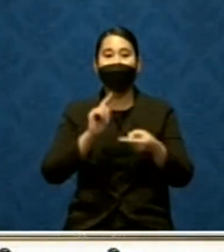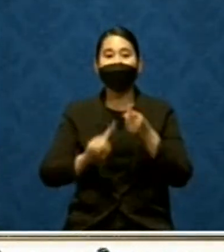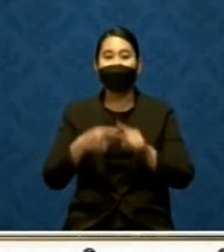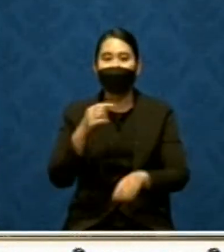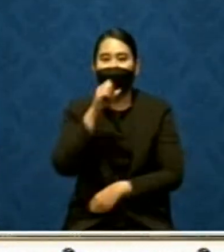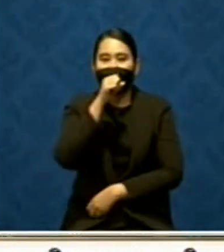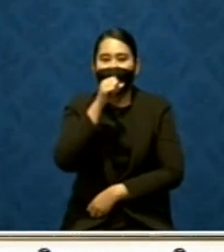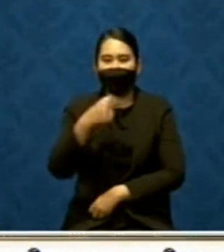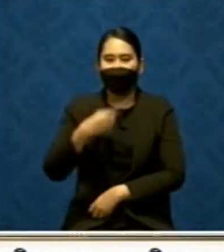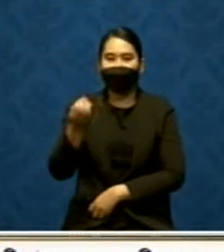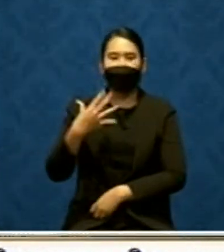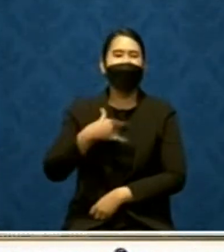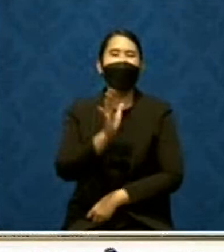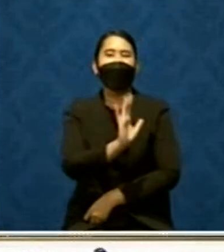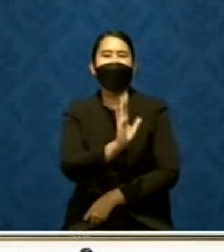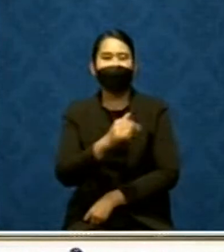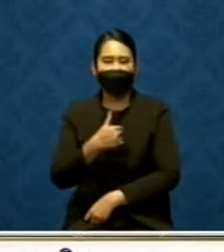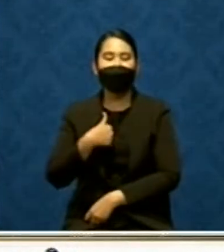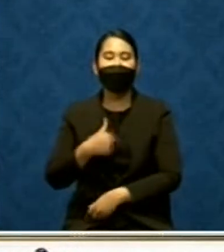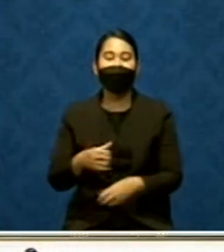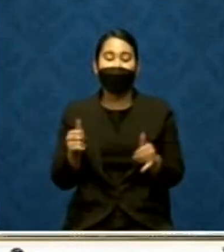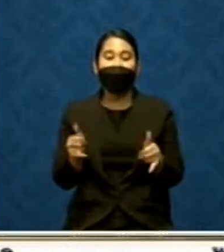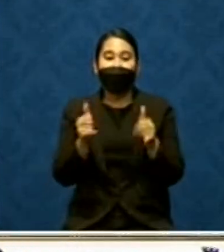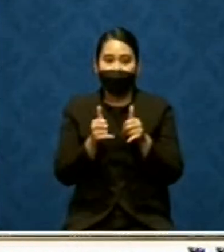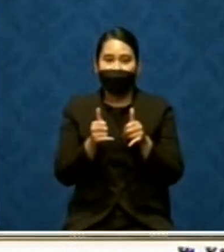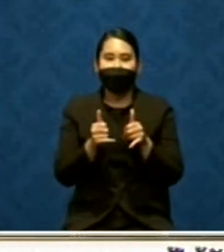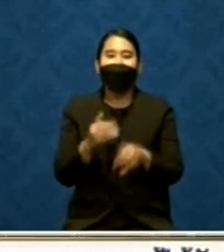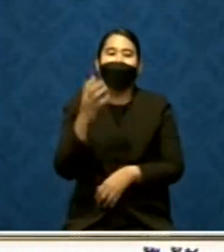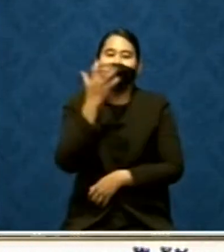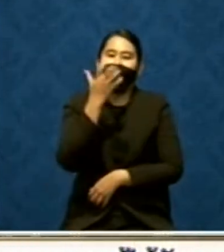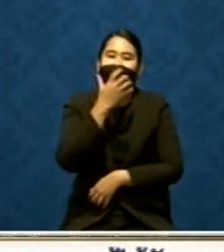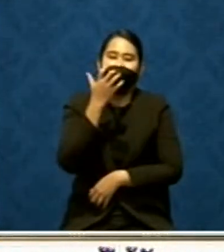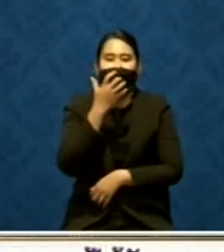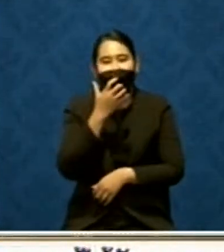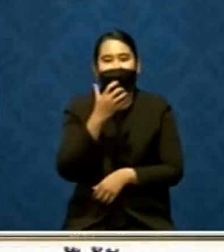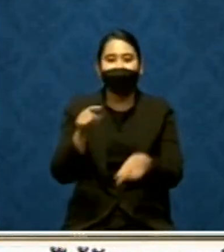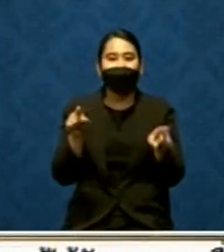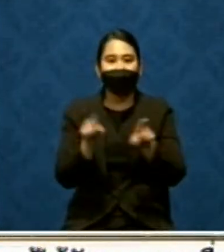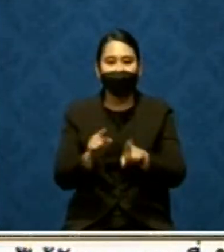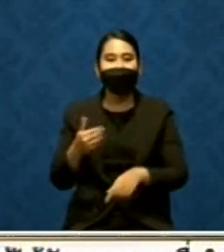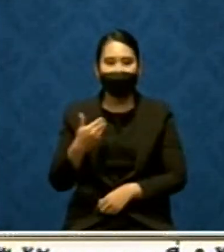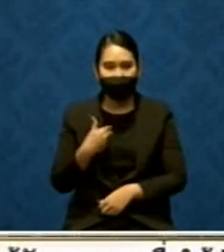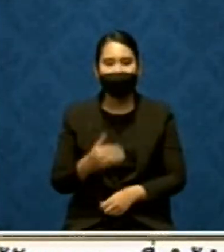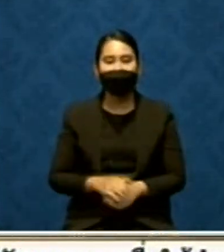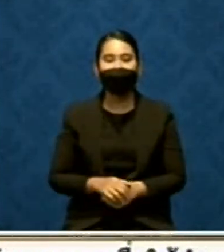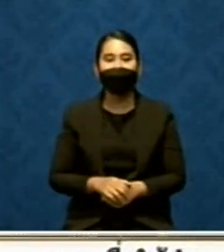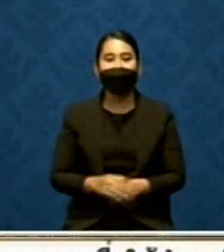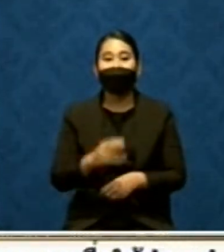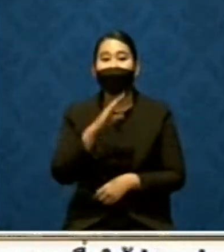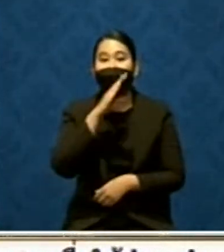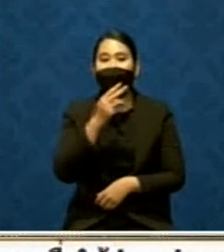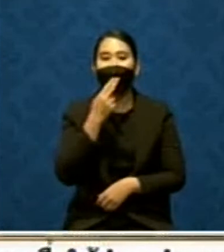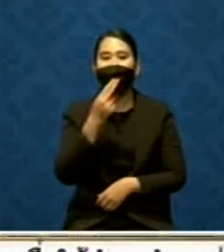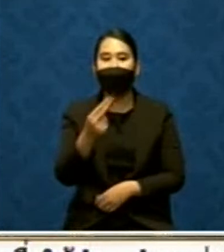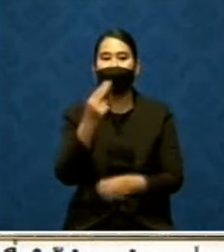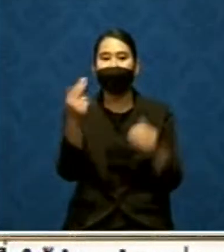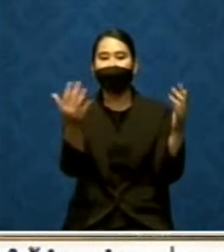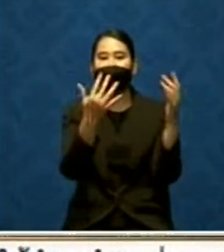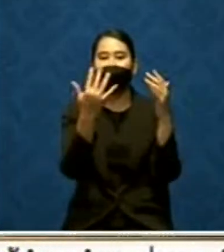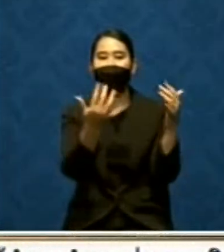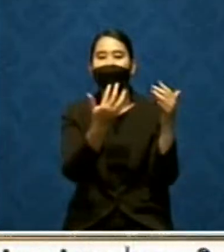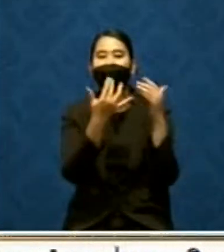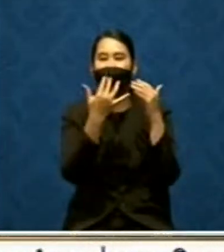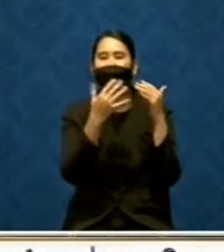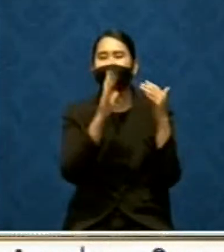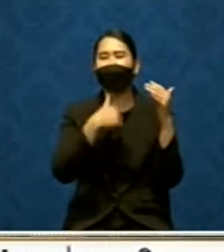ว่าเอ็งไม่ต้องดูดหรอกนั่งข้างๆเดี๋ยวก็เมาพร้อมกันเดี๋ยวก็หัวเราะกันหากริ่งไปพร้อมๆกันแต่ถ้าสูบบุหรี่เนี่ยกลิ่นมันโชยมาเราก็เดินลง